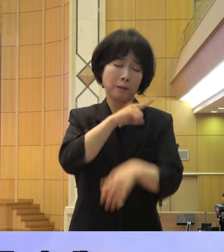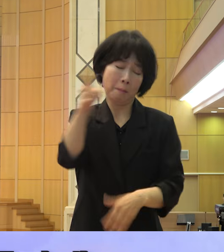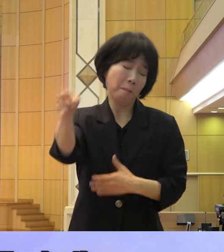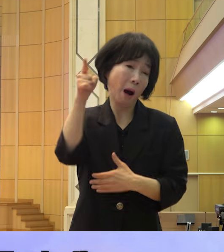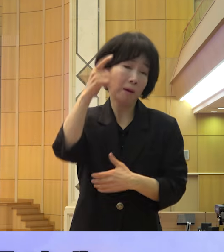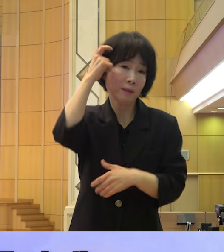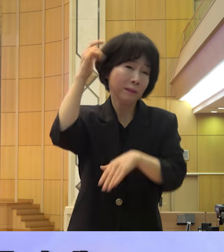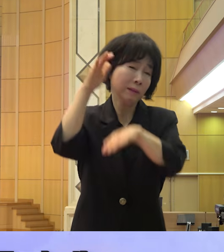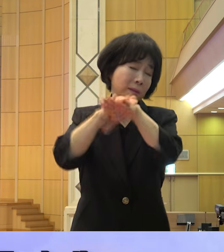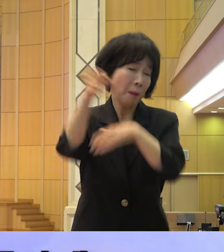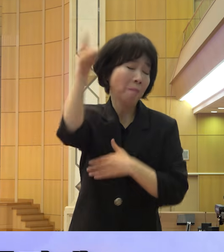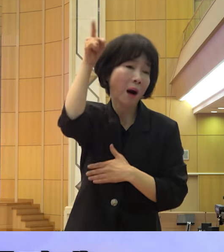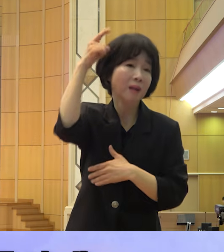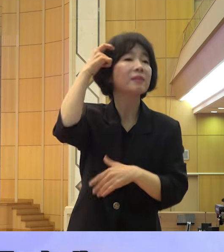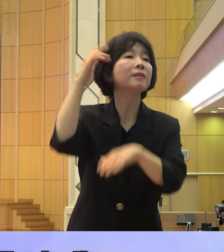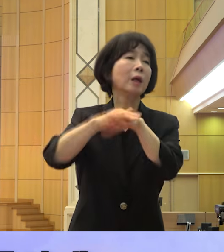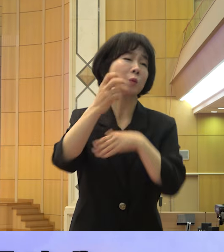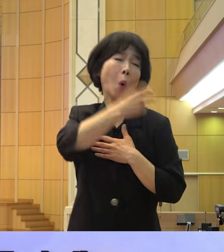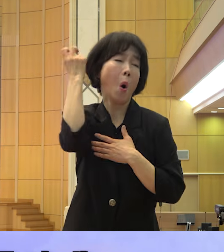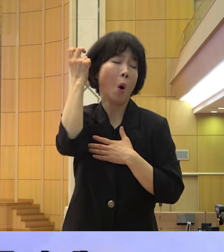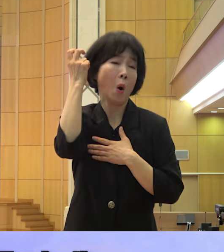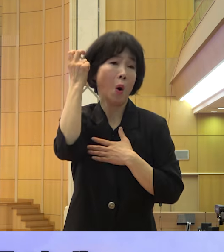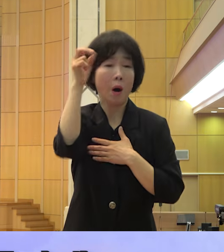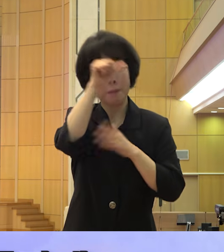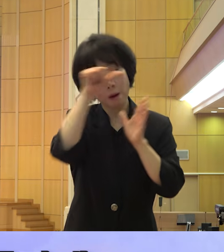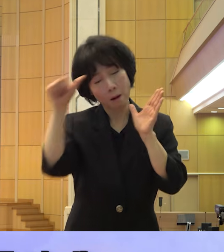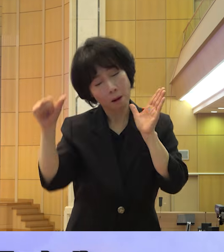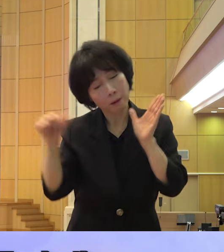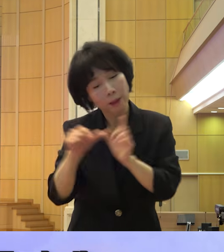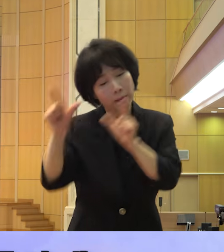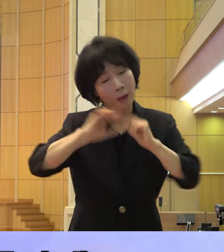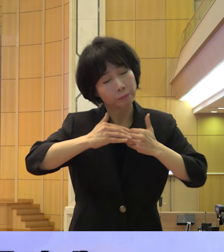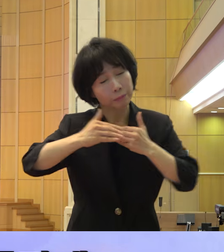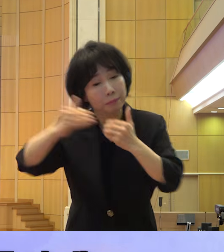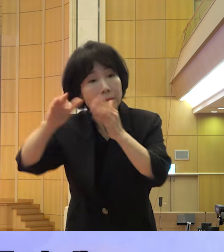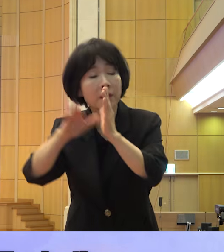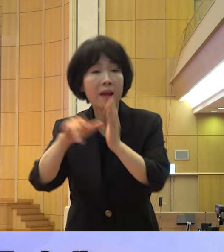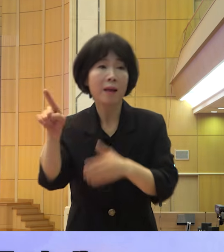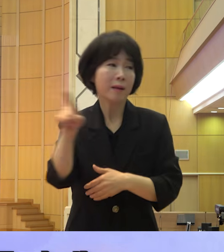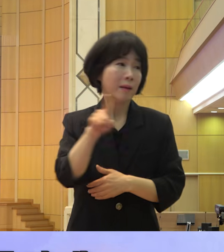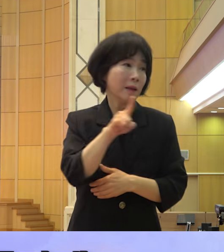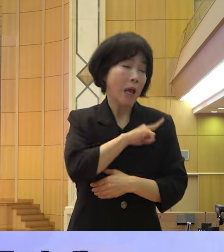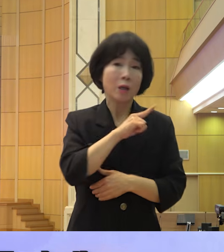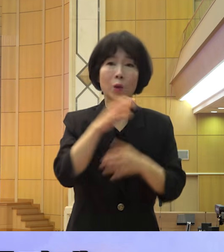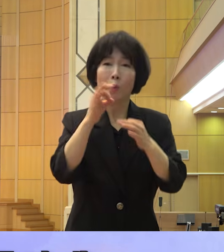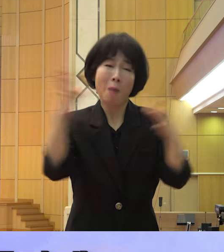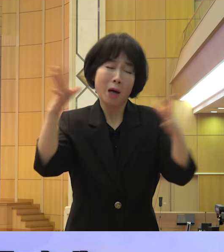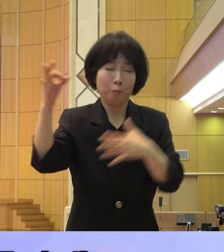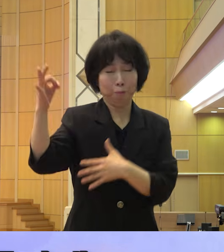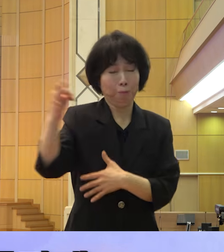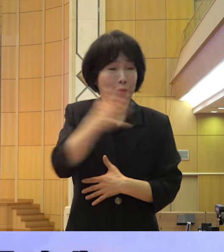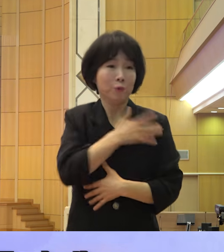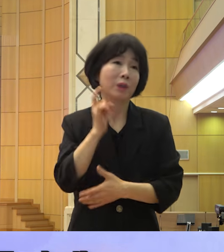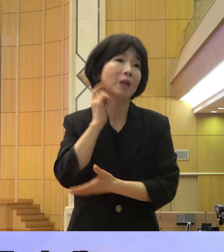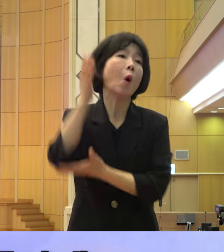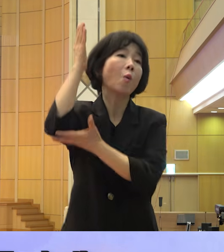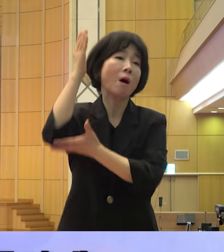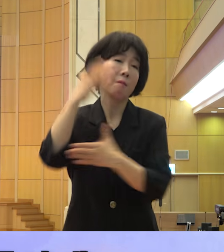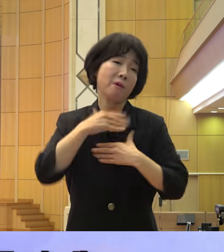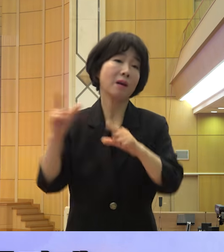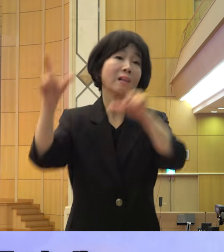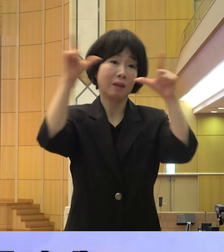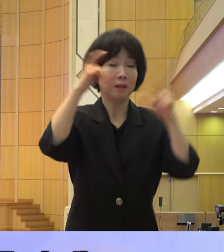가장 지혜로운 사람이고 한평생 산날 동안에 가장 부귀영화를 누린 사람이